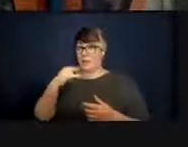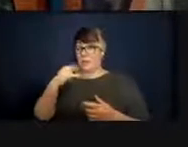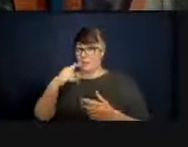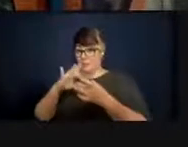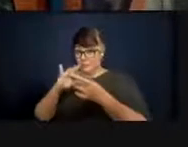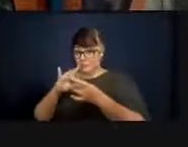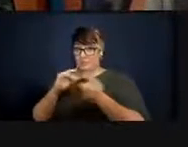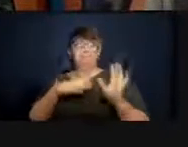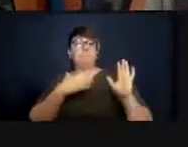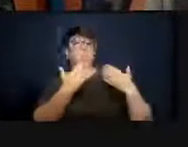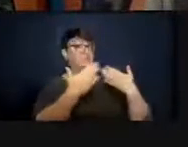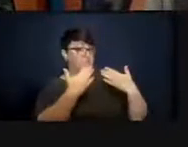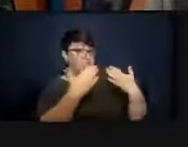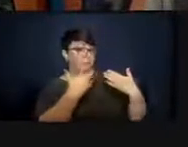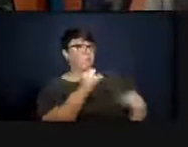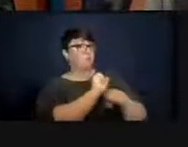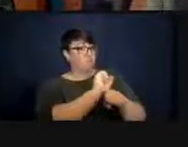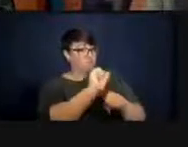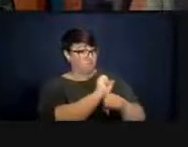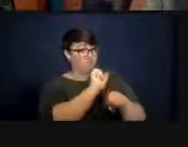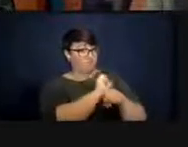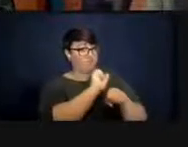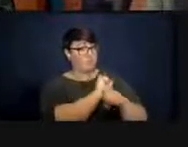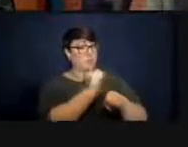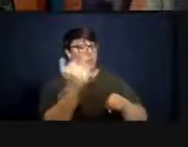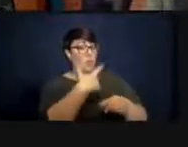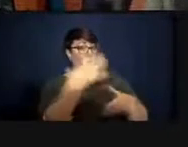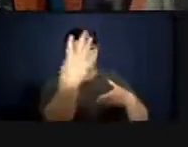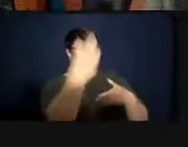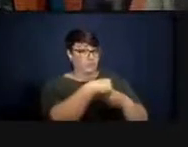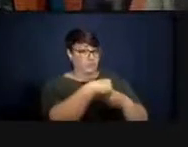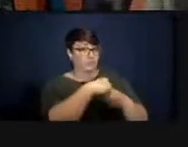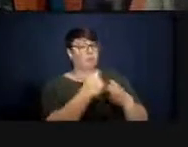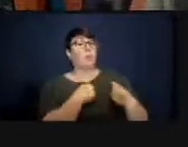sana Bwana Polio, Daktari Polio.